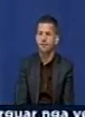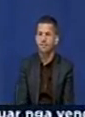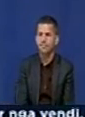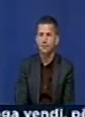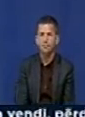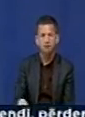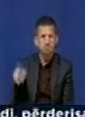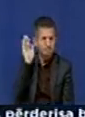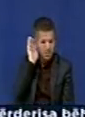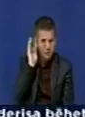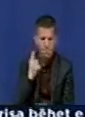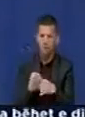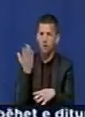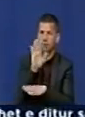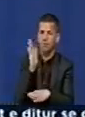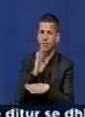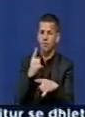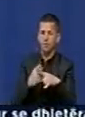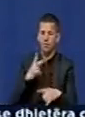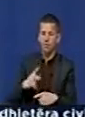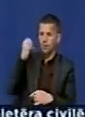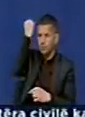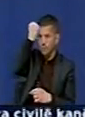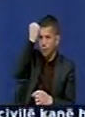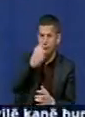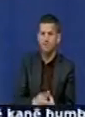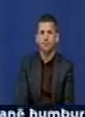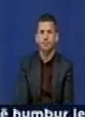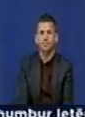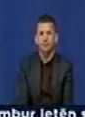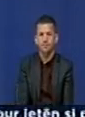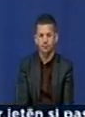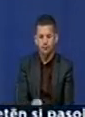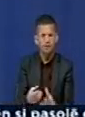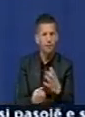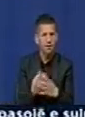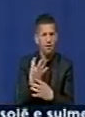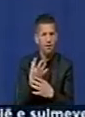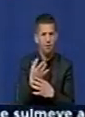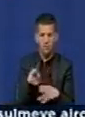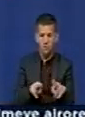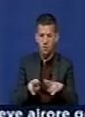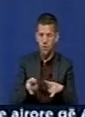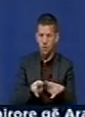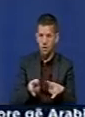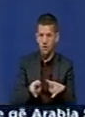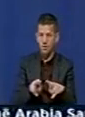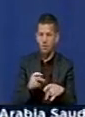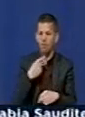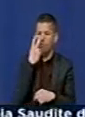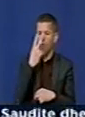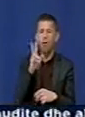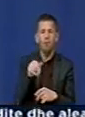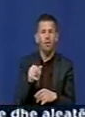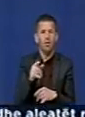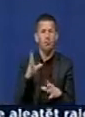Ministra, kolegë deputet, qytetarët Kosovës. Çështja e formimit të kësaj gjykate, siç po shifet, është